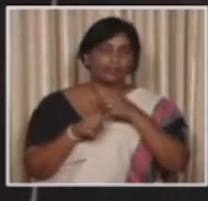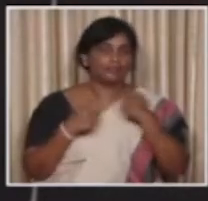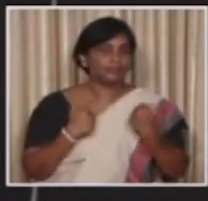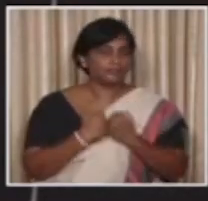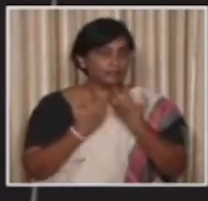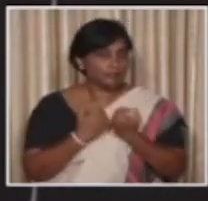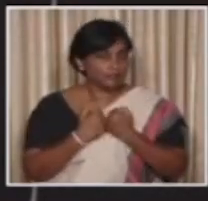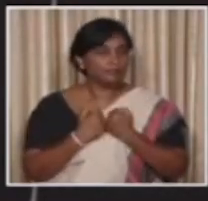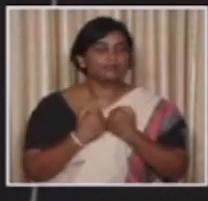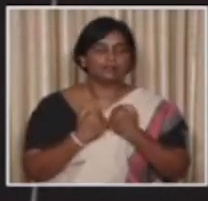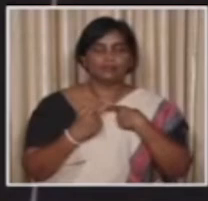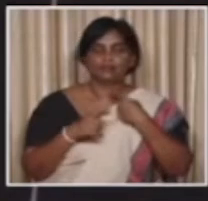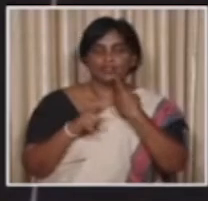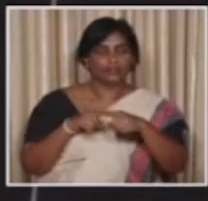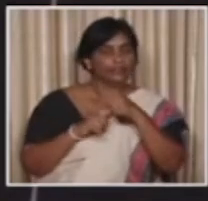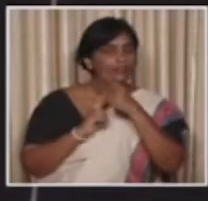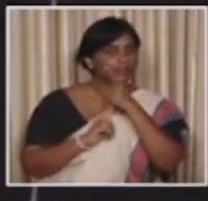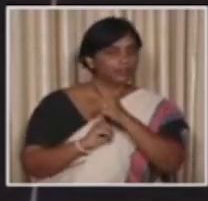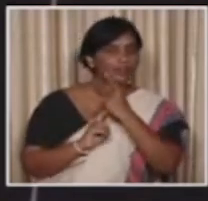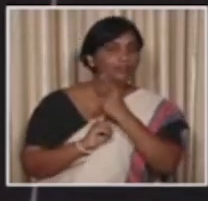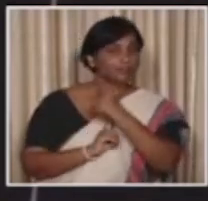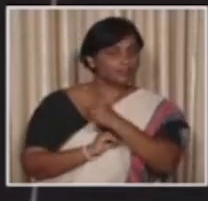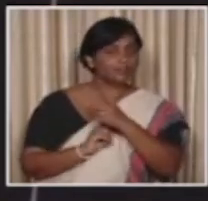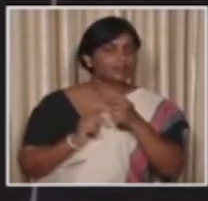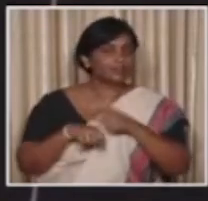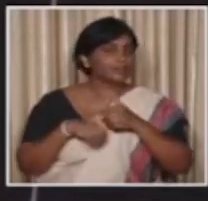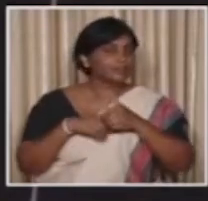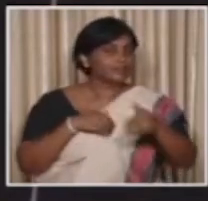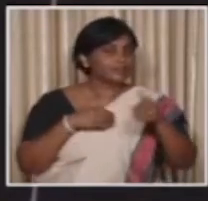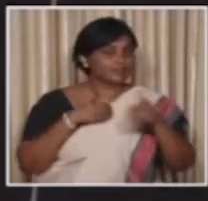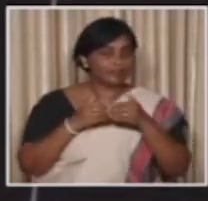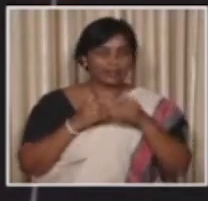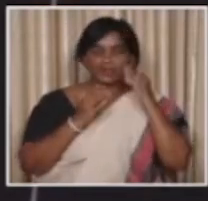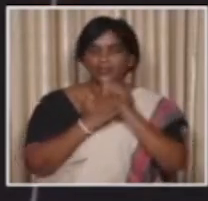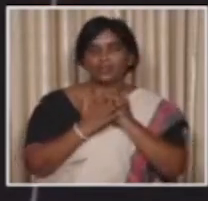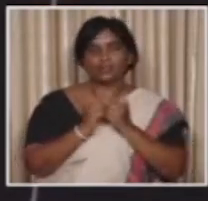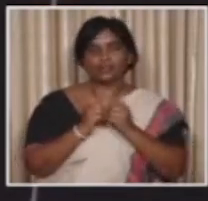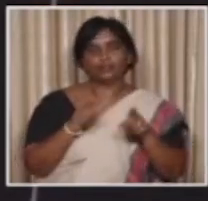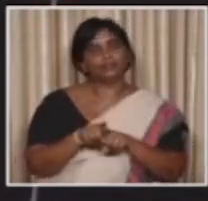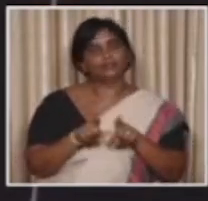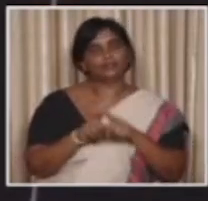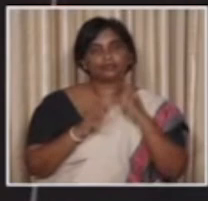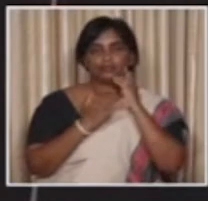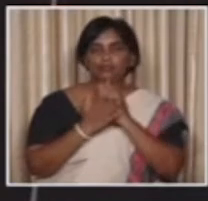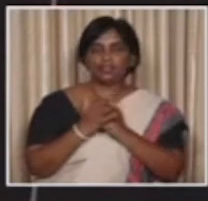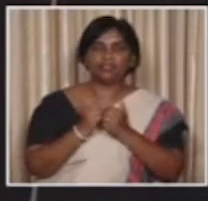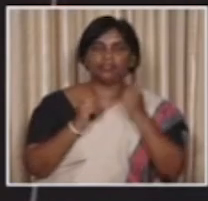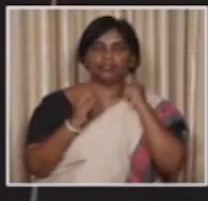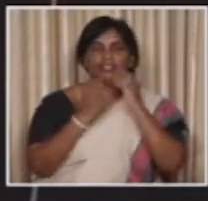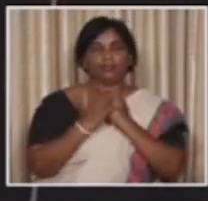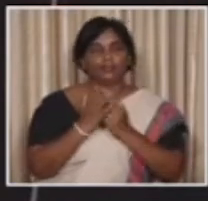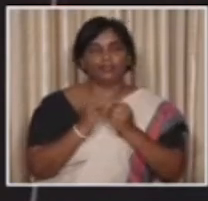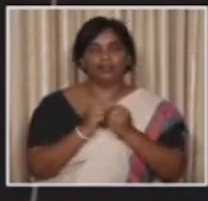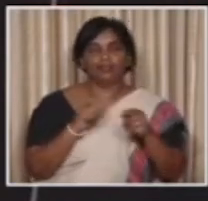බාරගත්තේ එතුමා පමණයි එතුමා බාර අරගෙන මේ කෙටි කාලය තුල අපි කවුරුත් විශ්වාස කරේ නැහැ අපි කවුරුත් හිතුවේ නැහැ